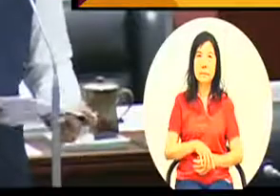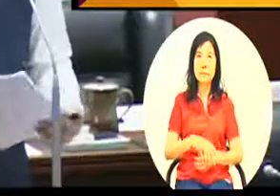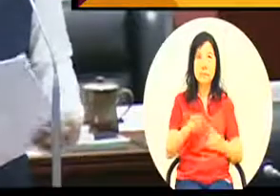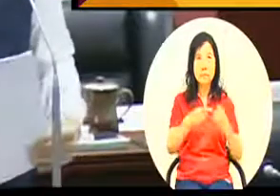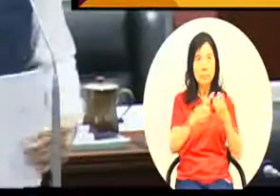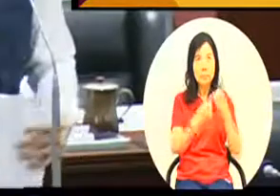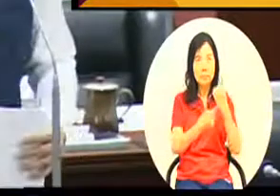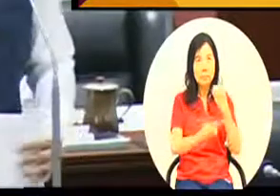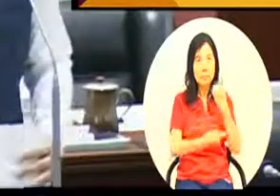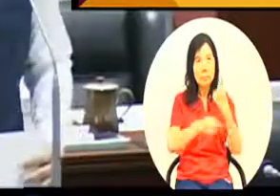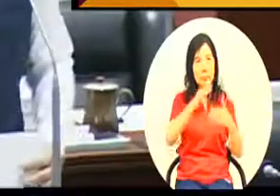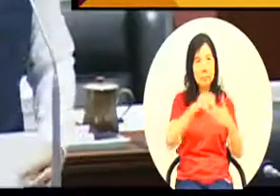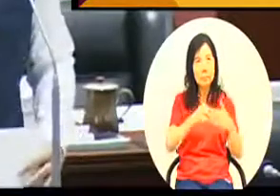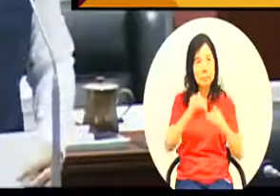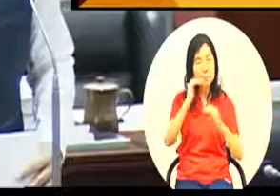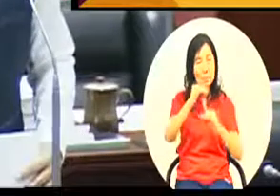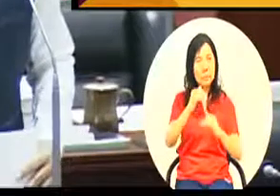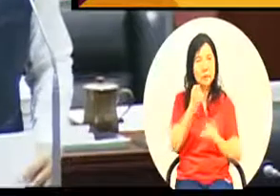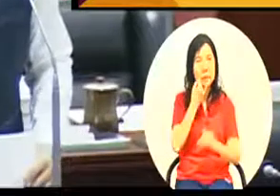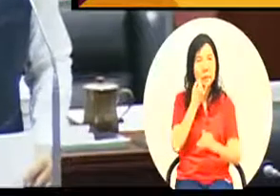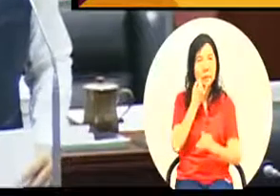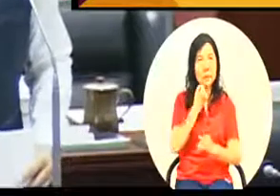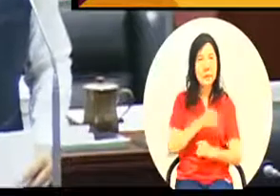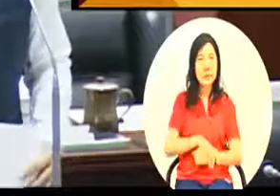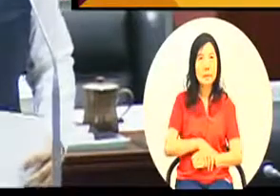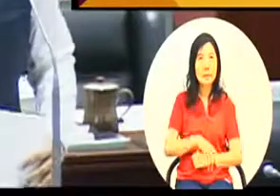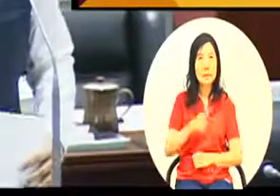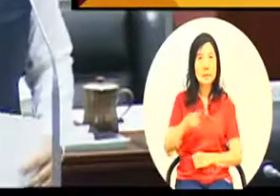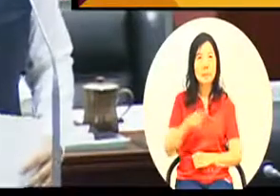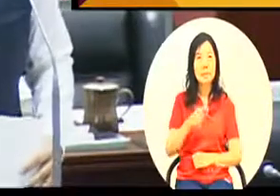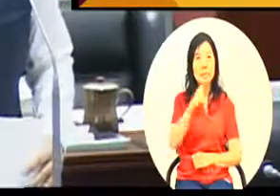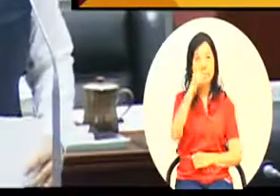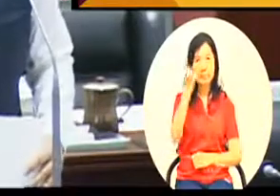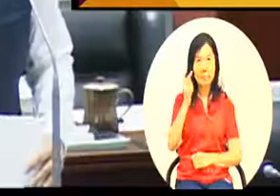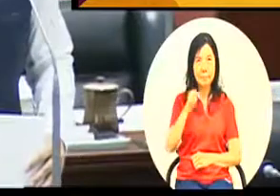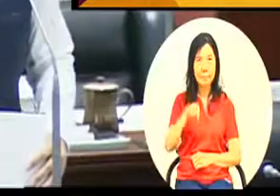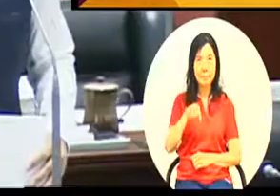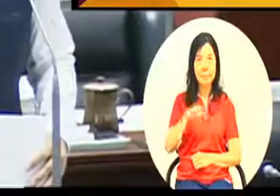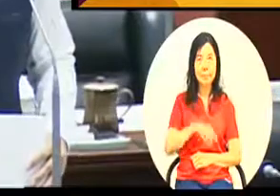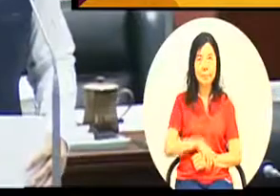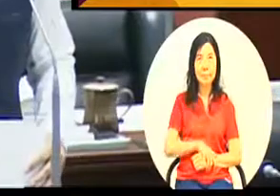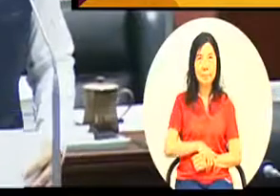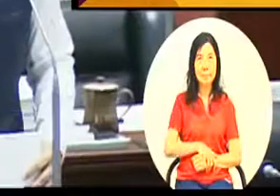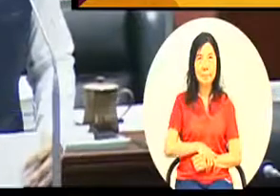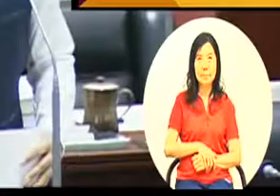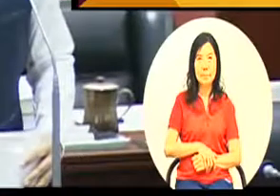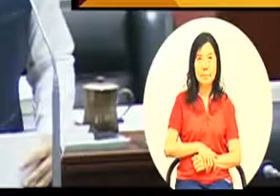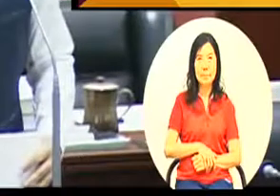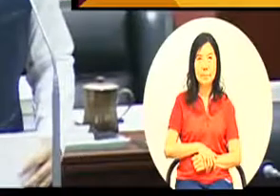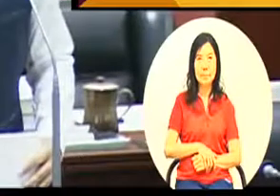去限制住吗？好，这是个问号。那